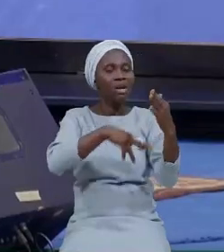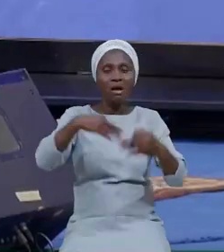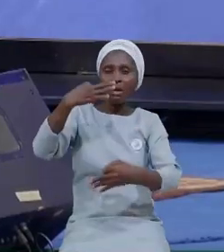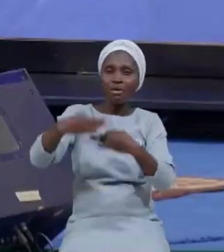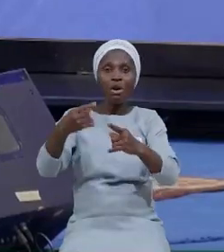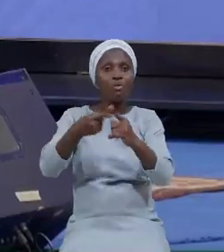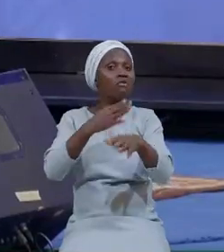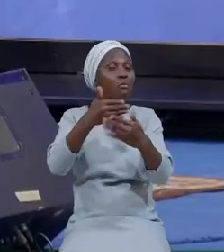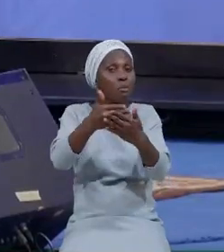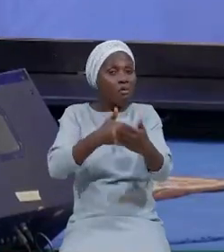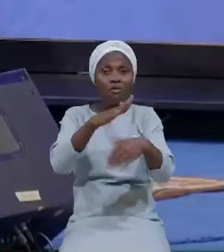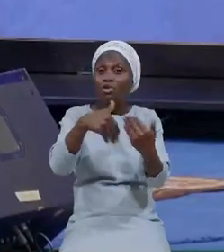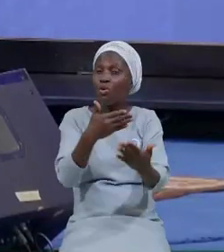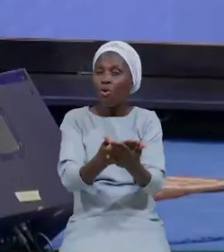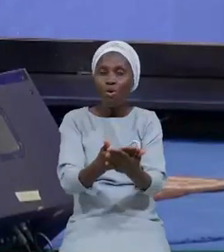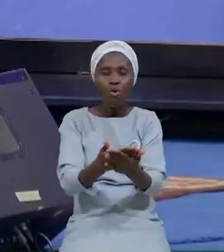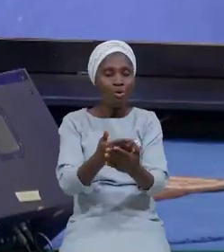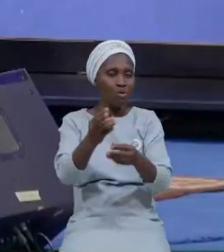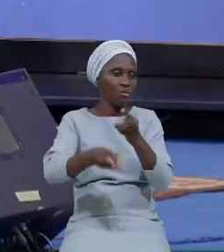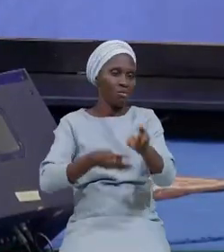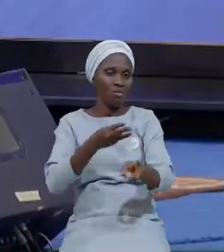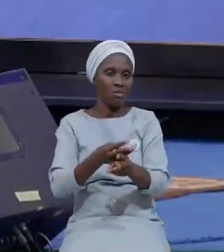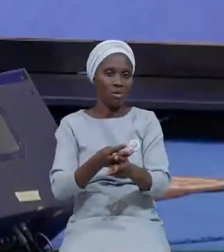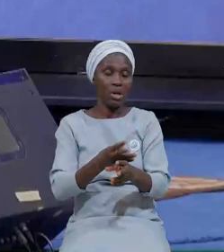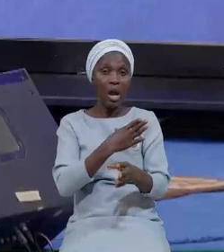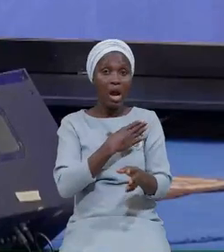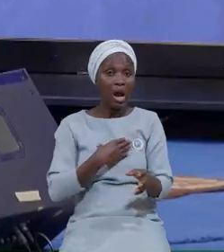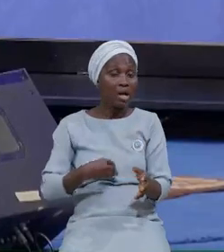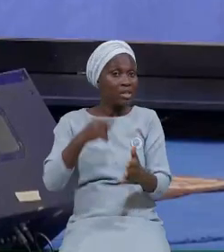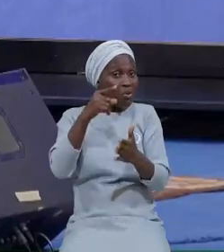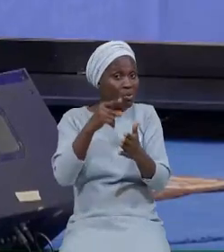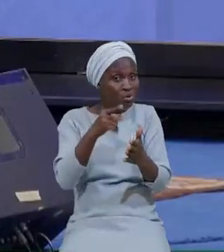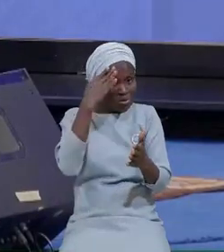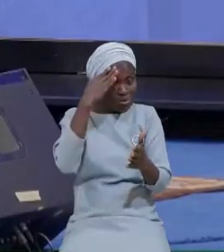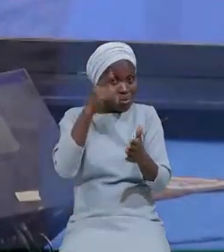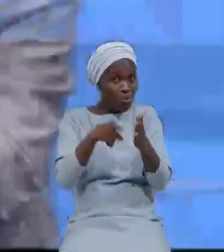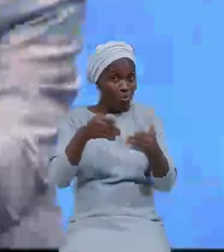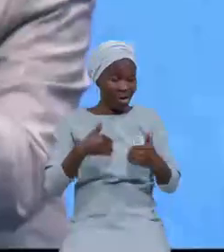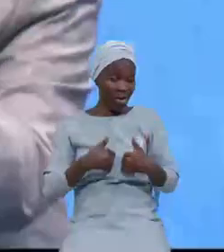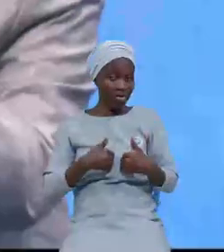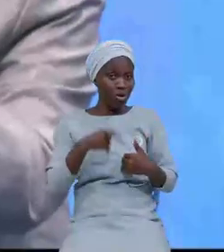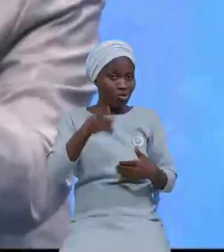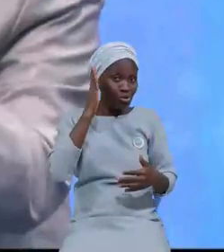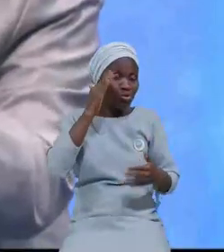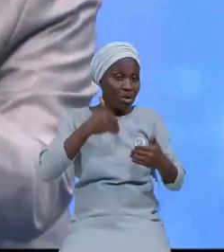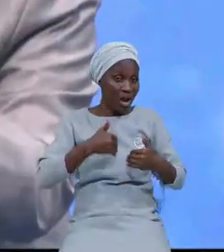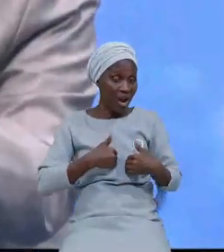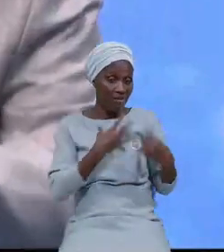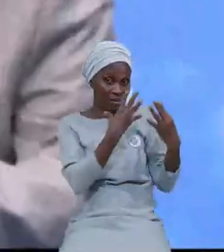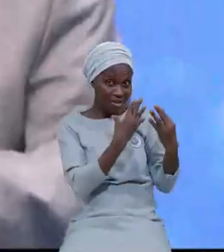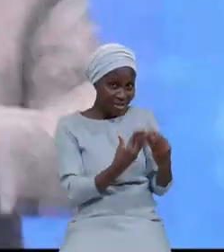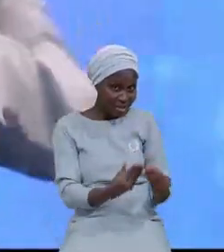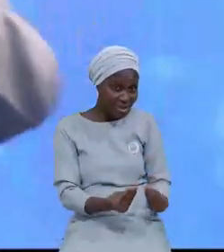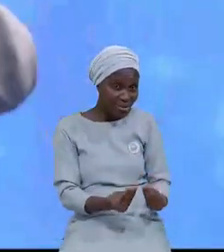jugés devant le monde entier et ce que tu devras ce que tu devrais avoir